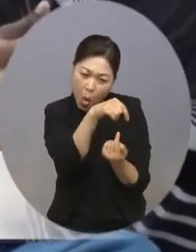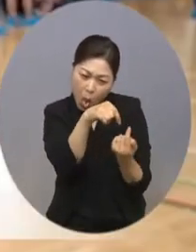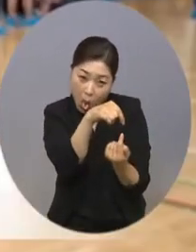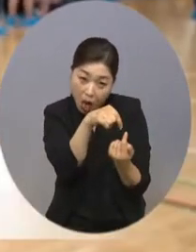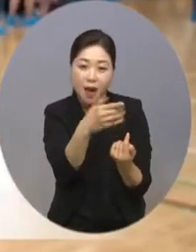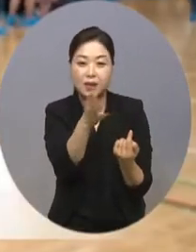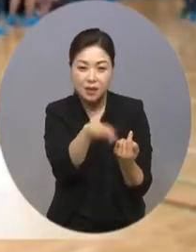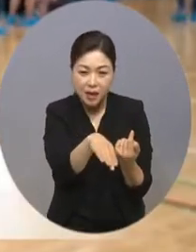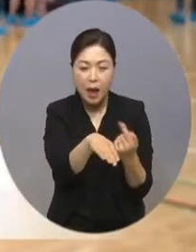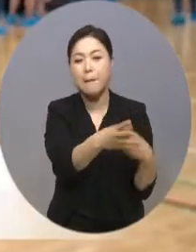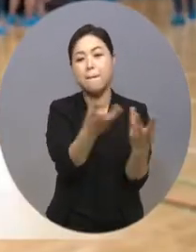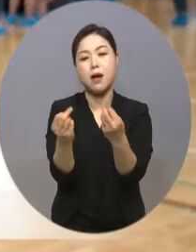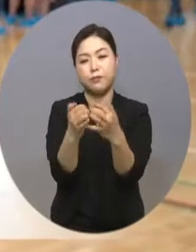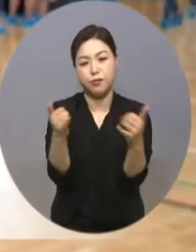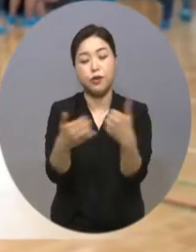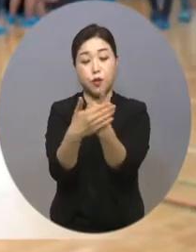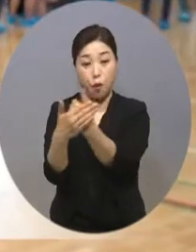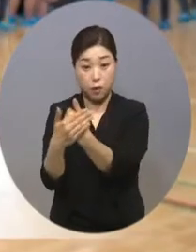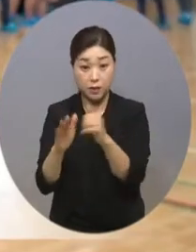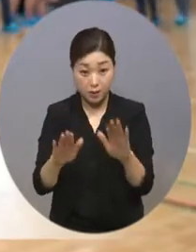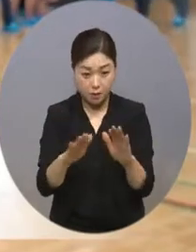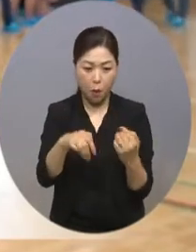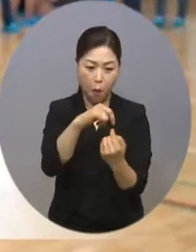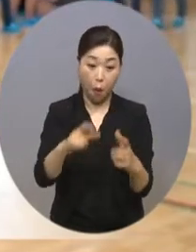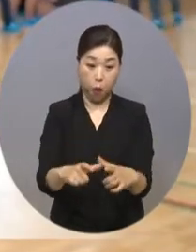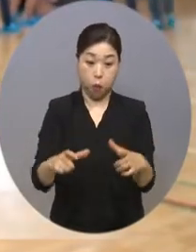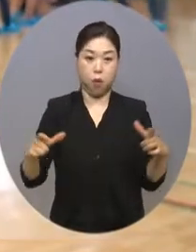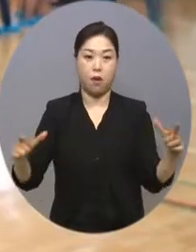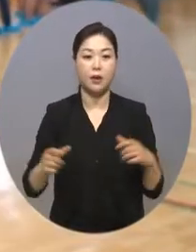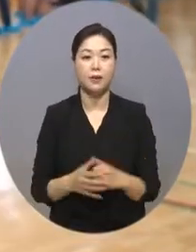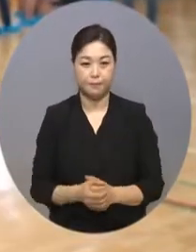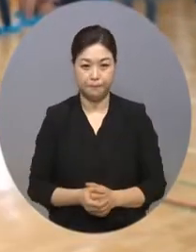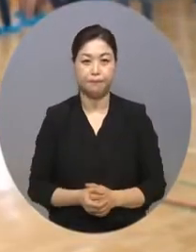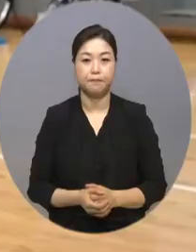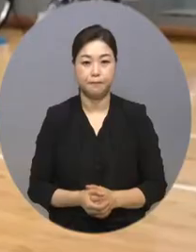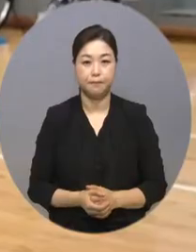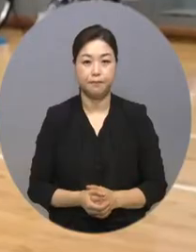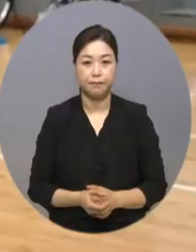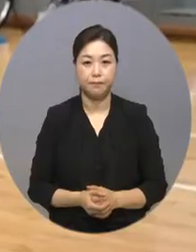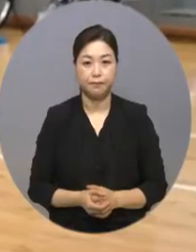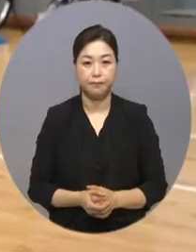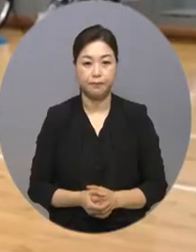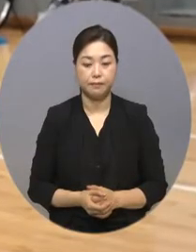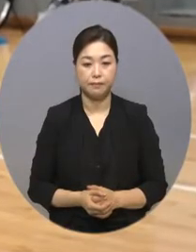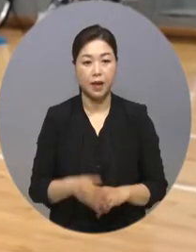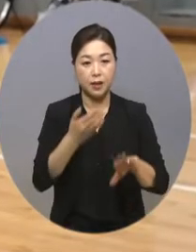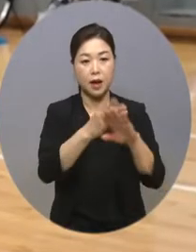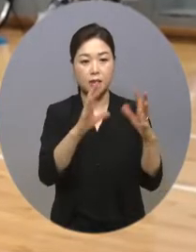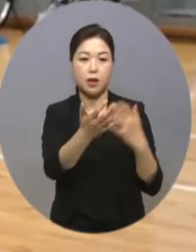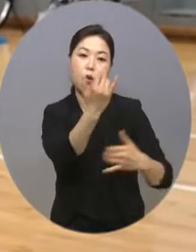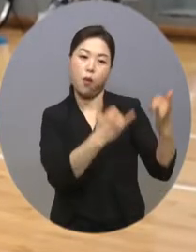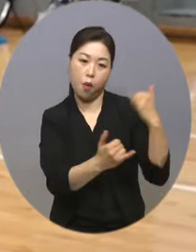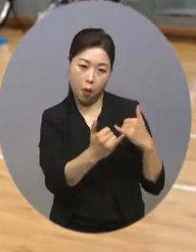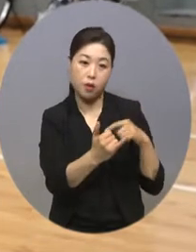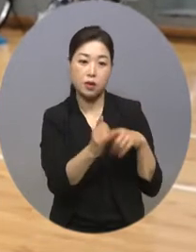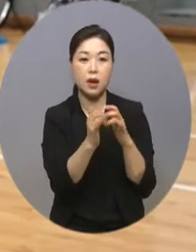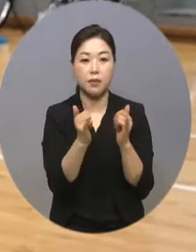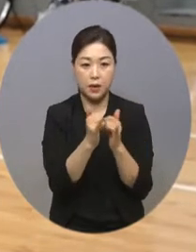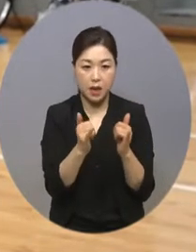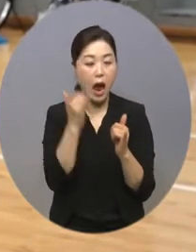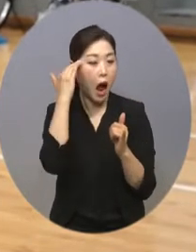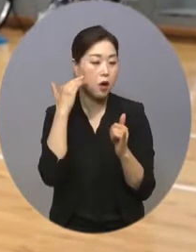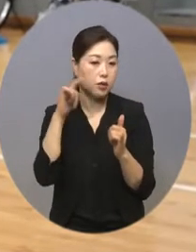시작했었는데 여러분들이 도움을 이렇게 좀 커졌습니다. 이렇게 하고 있습니다. 외국인들이 한국 내 정착률이